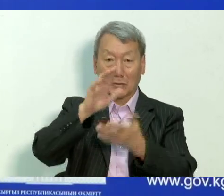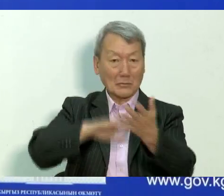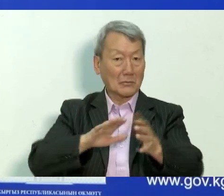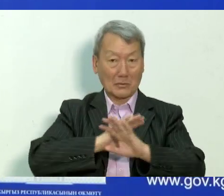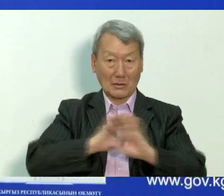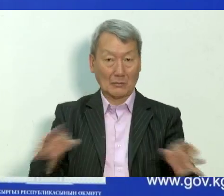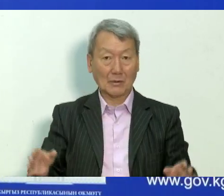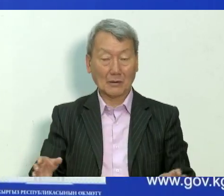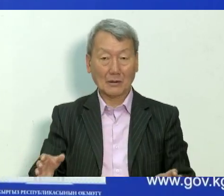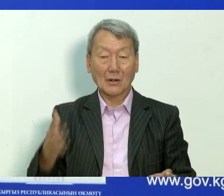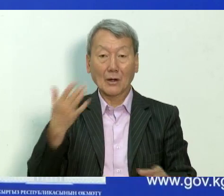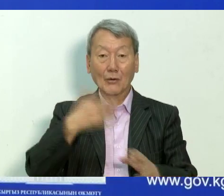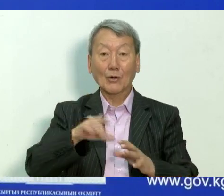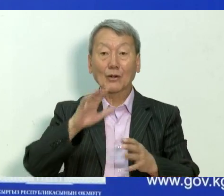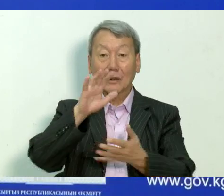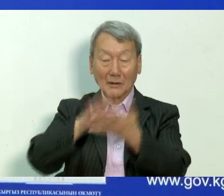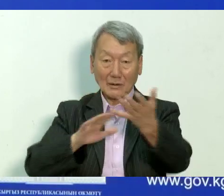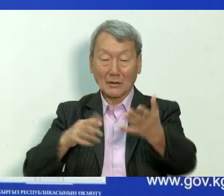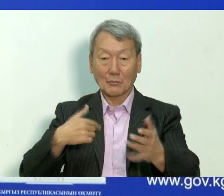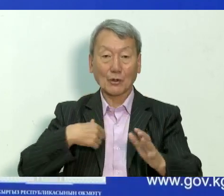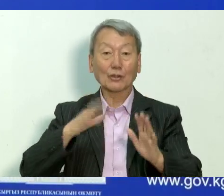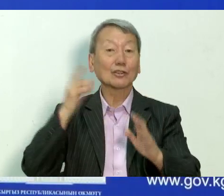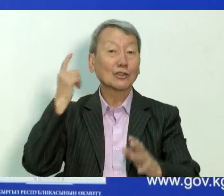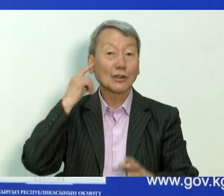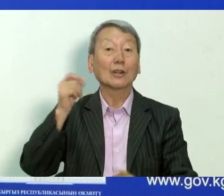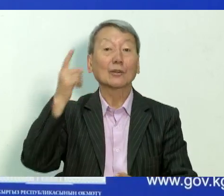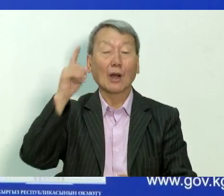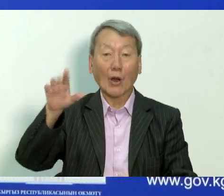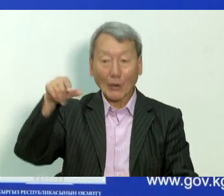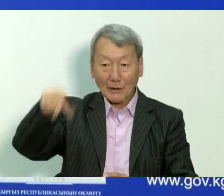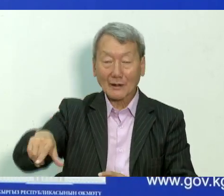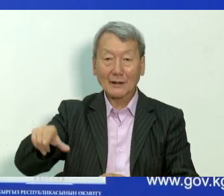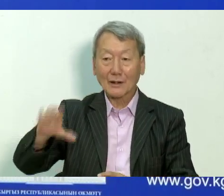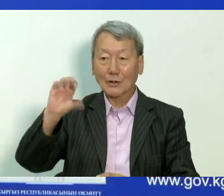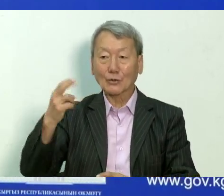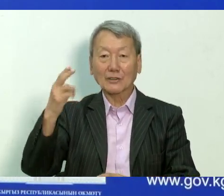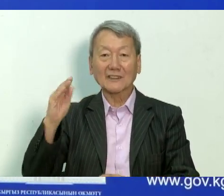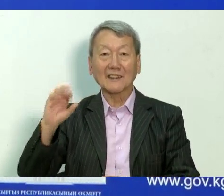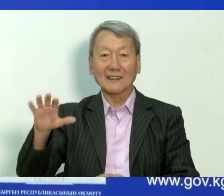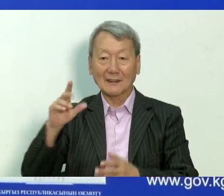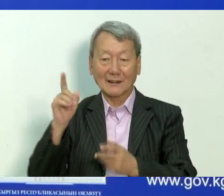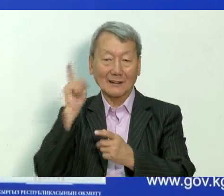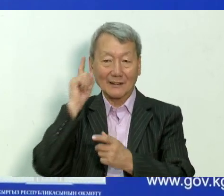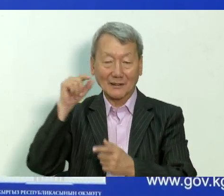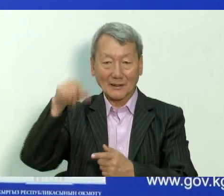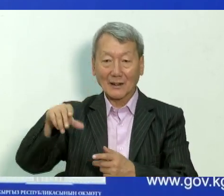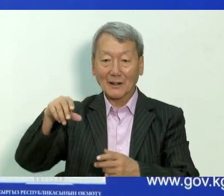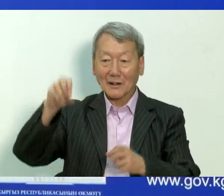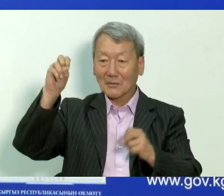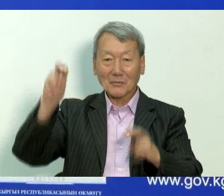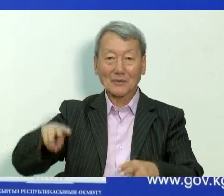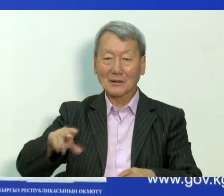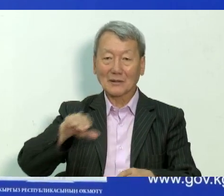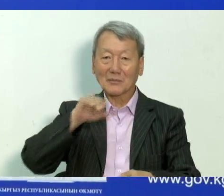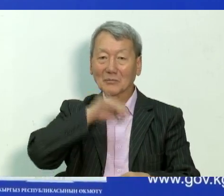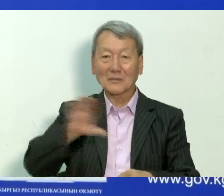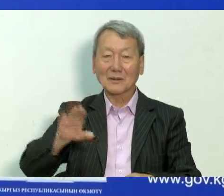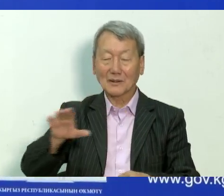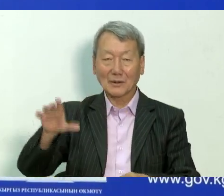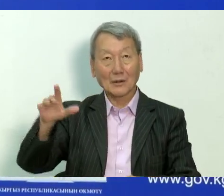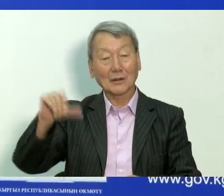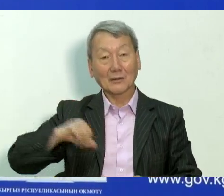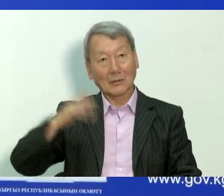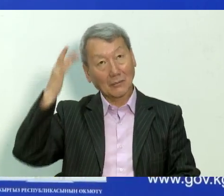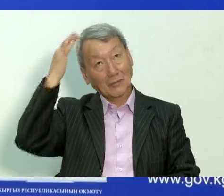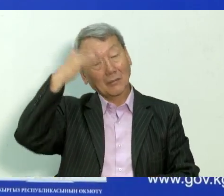не делает. Такое заявление мы слышим всегда через социальных сетей, не специалисты свои